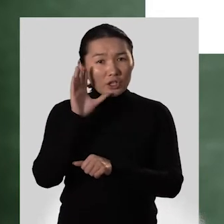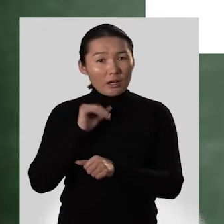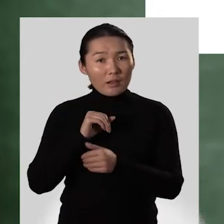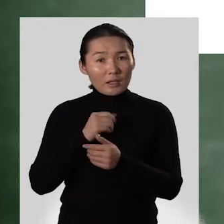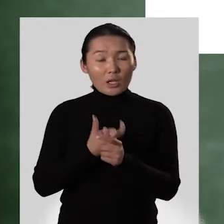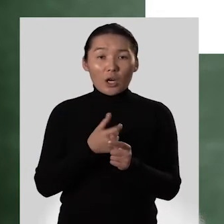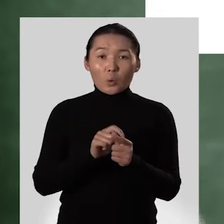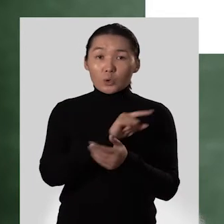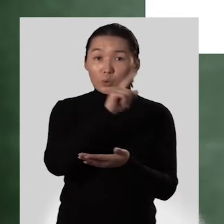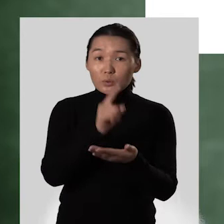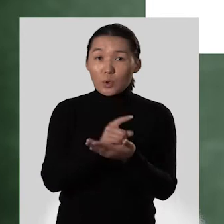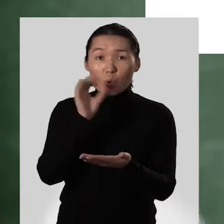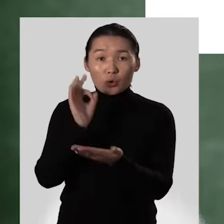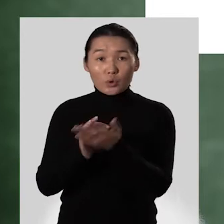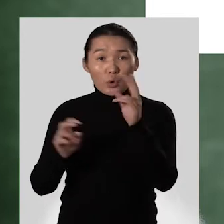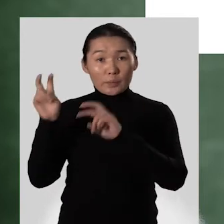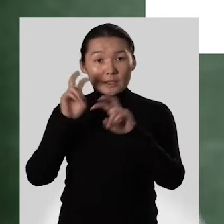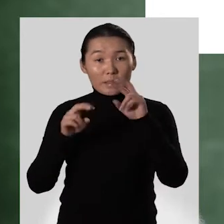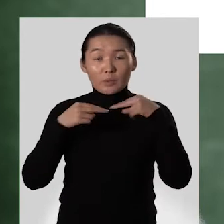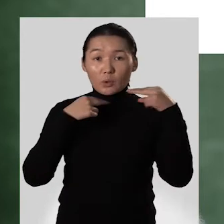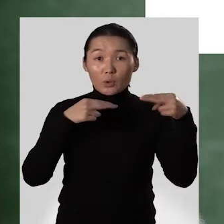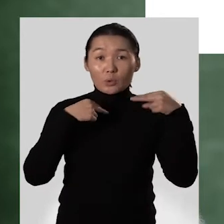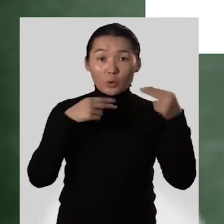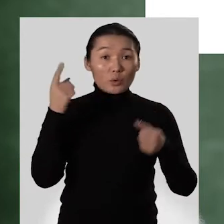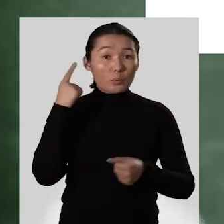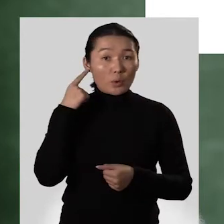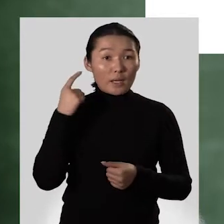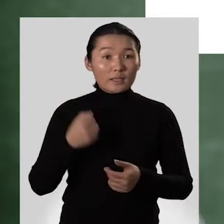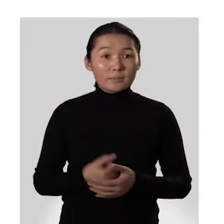суроого жооп издеп, көңүл коюп угалы.